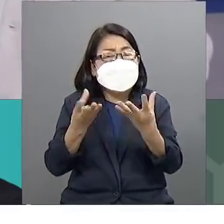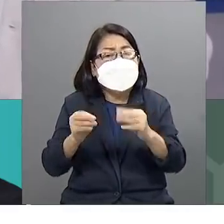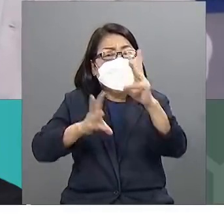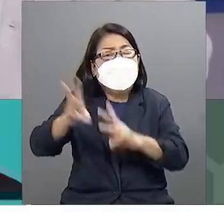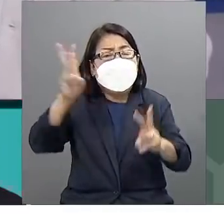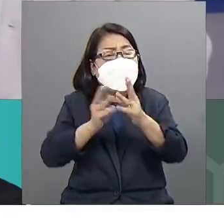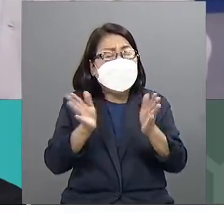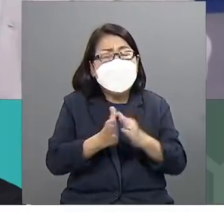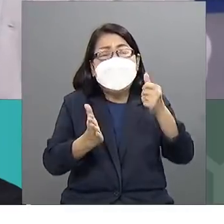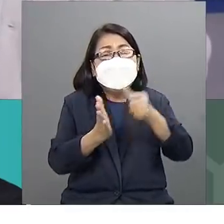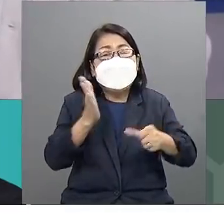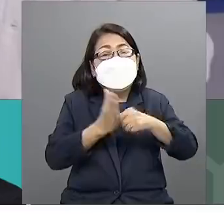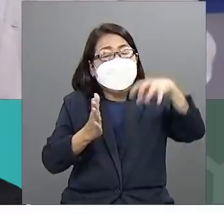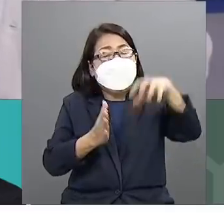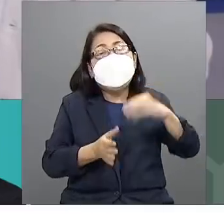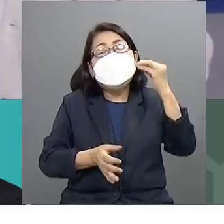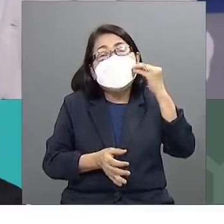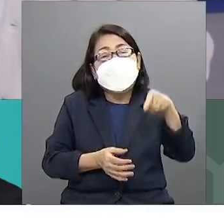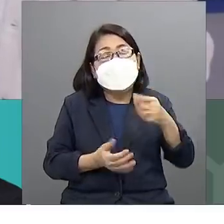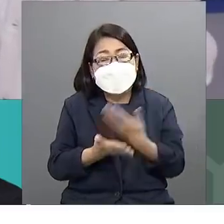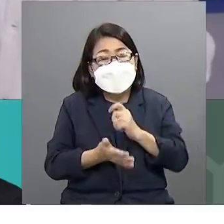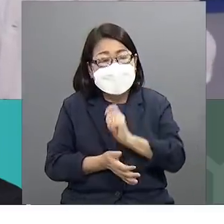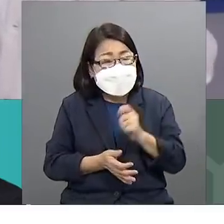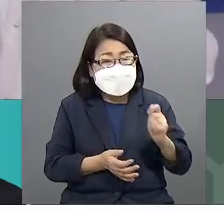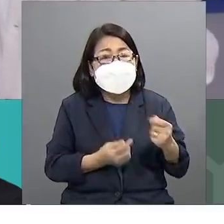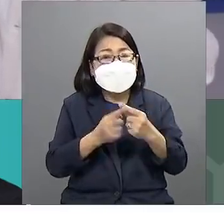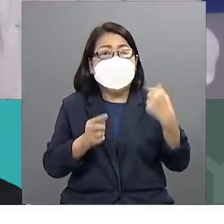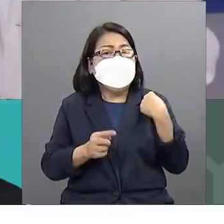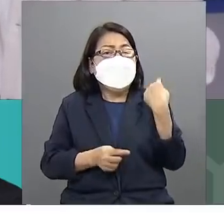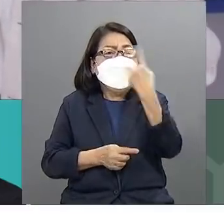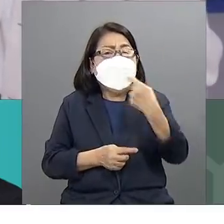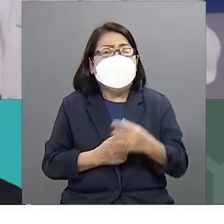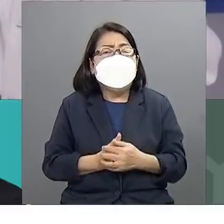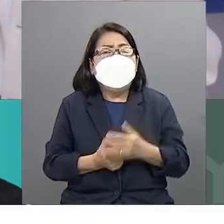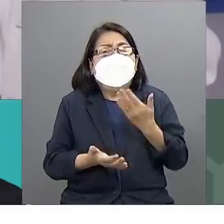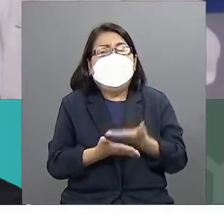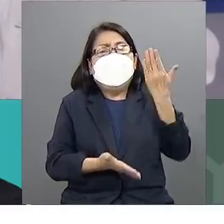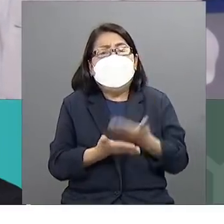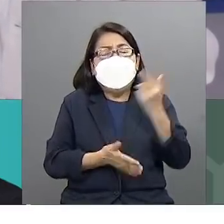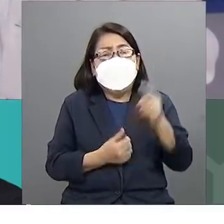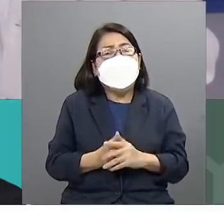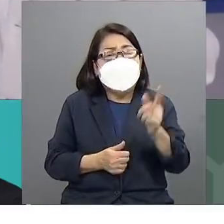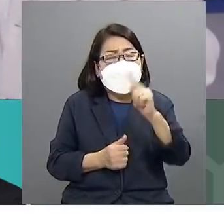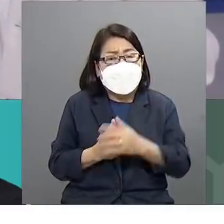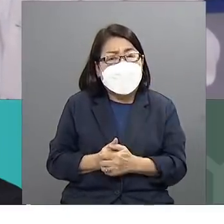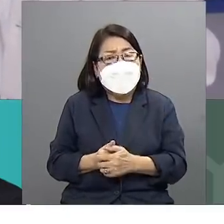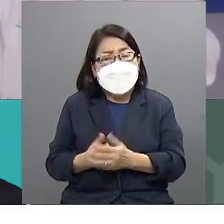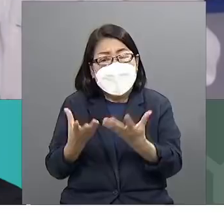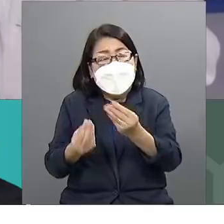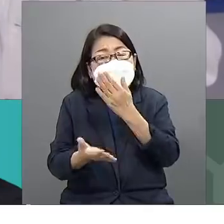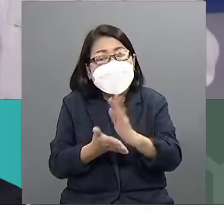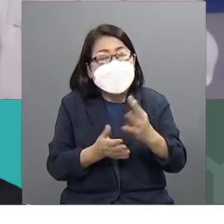ที่ที่ผมบอกมาเสมอว่ามันมีผู้ประกอบการในคุณขนาดใหญ่เนี่ยที่ไปซอยที่แล้วก็ไปปลูกกล้วยปลูก